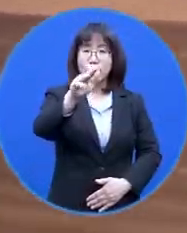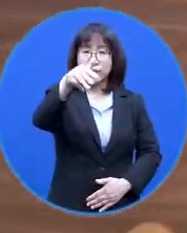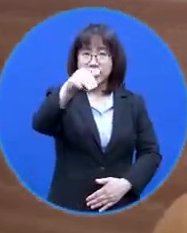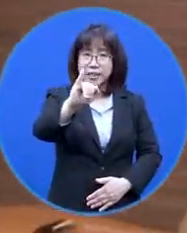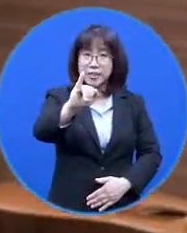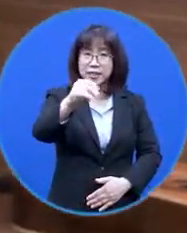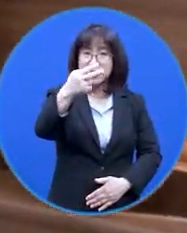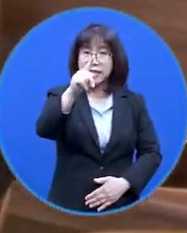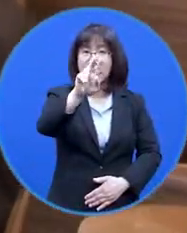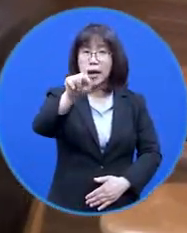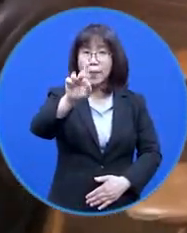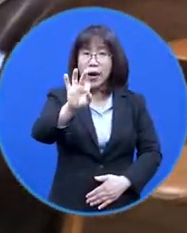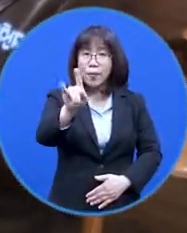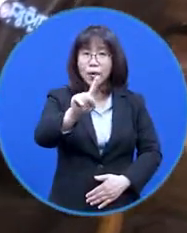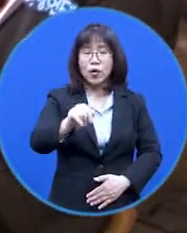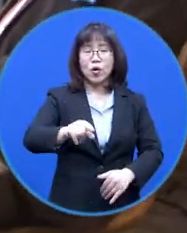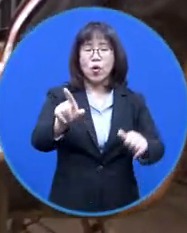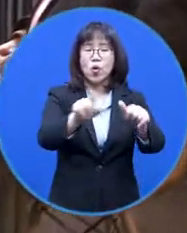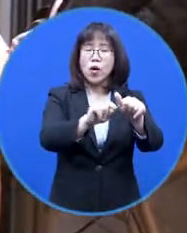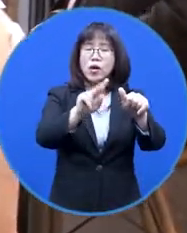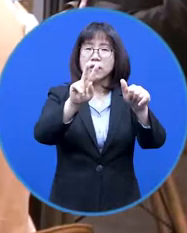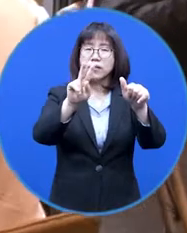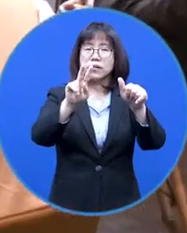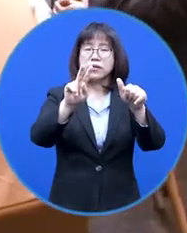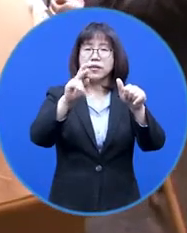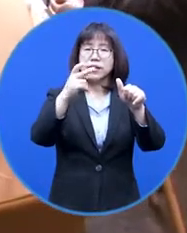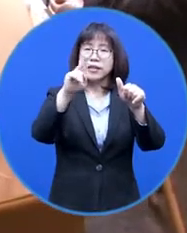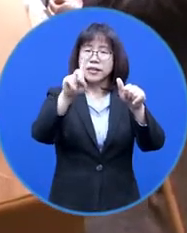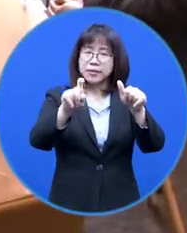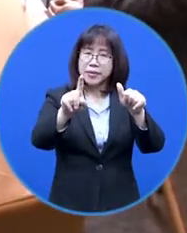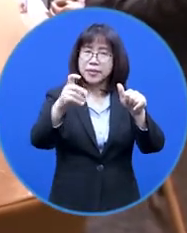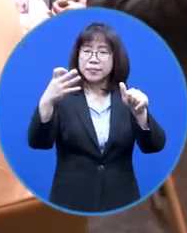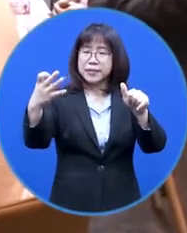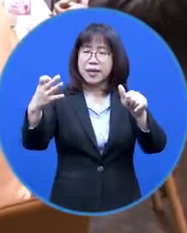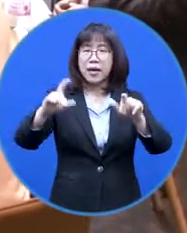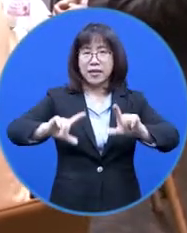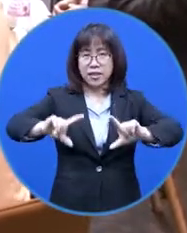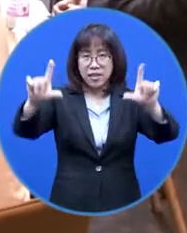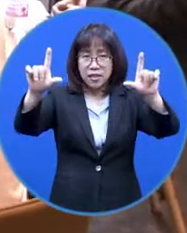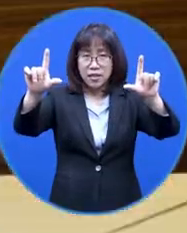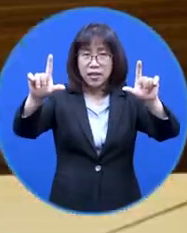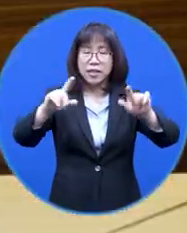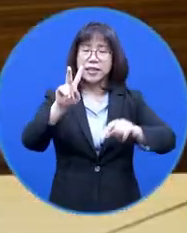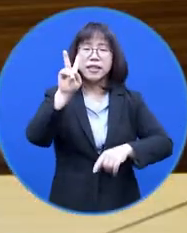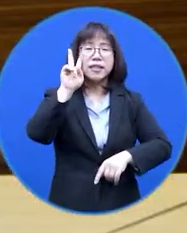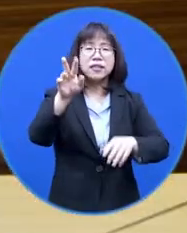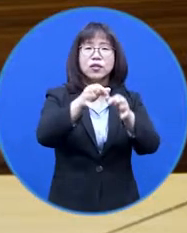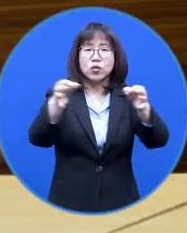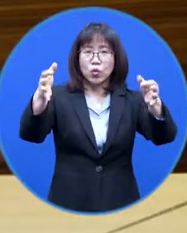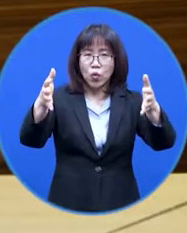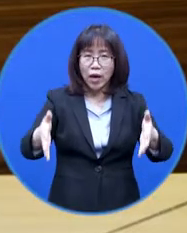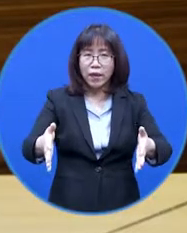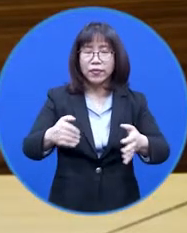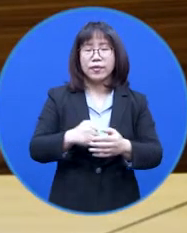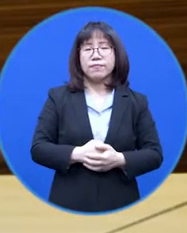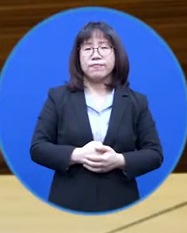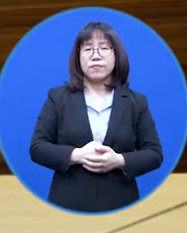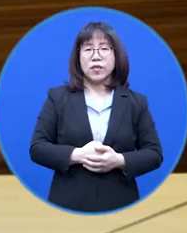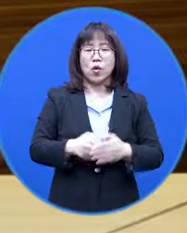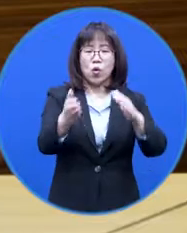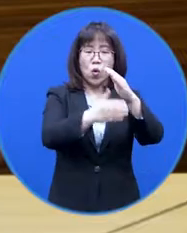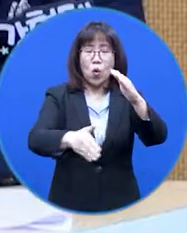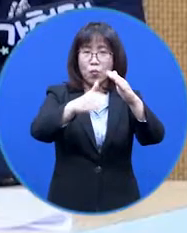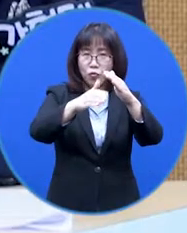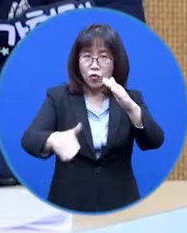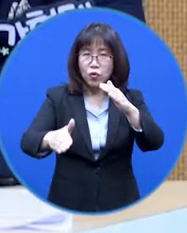협치다방은 2020년 5월 11일과 14일 두 차례에 걸쳐 각 분과 실행위원회 위원, 지역활동가,